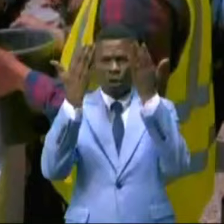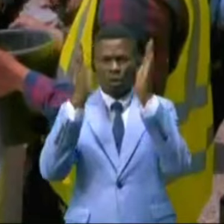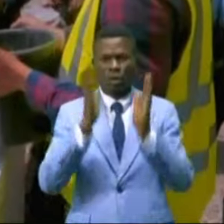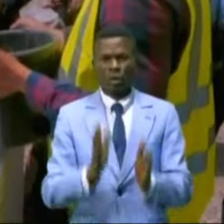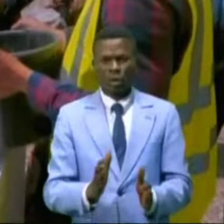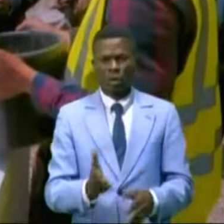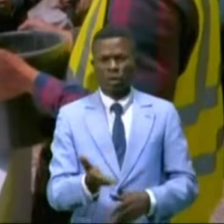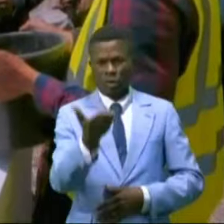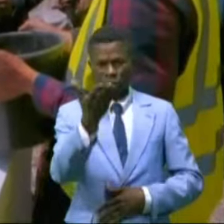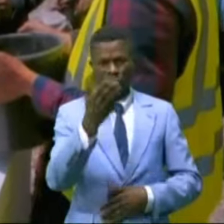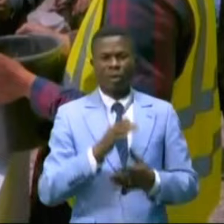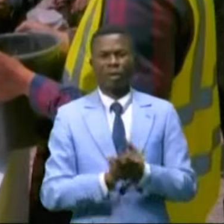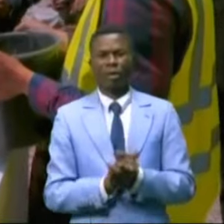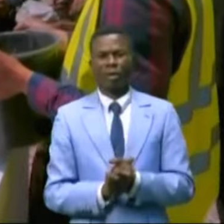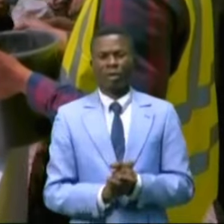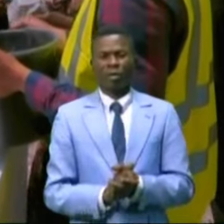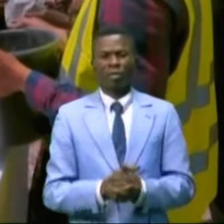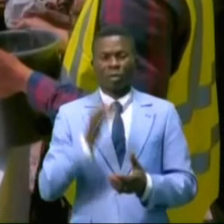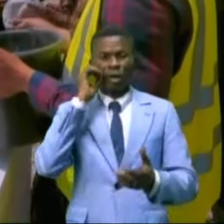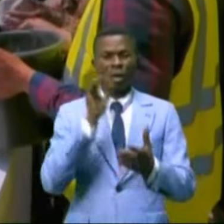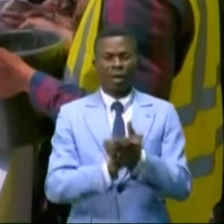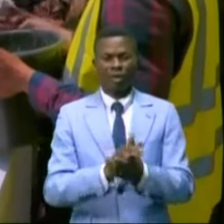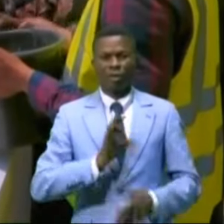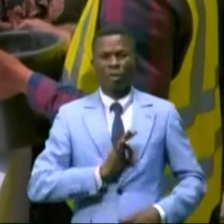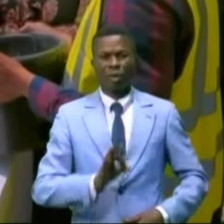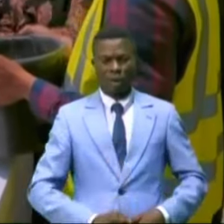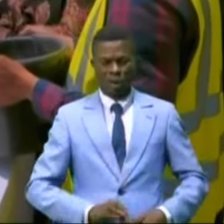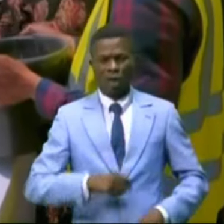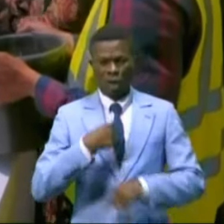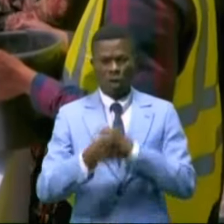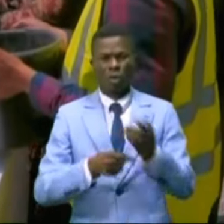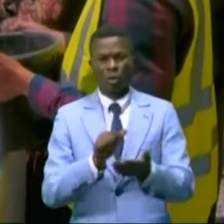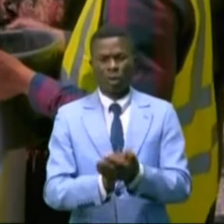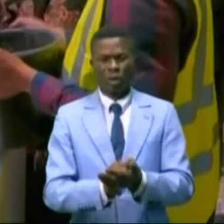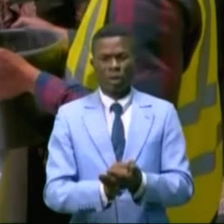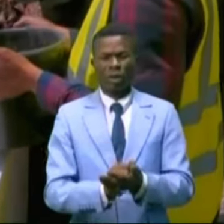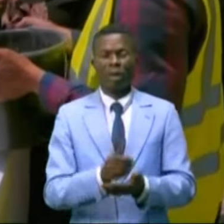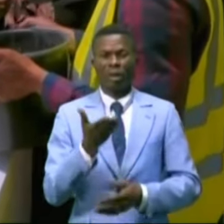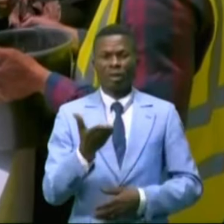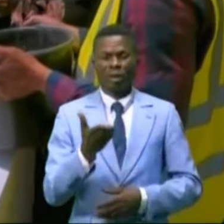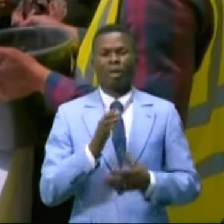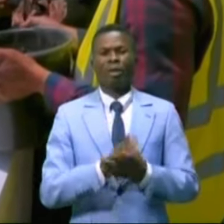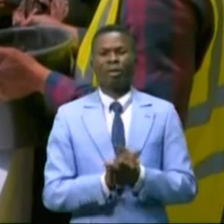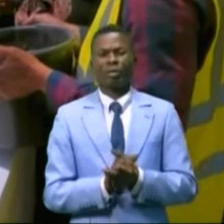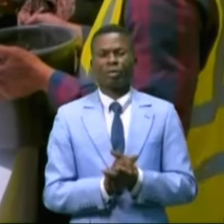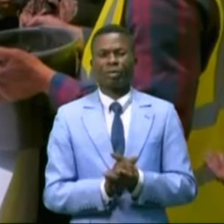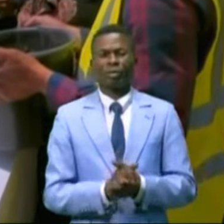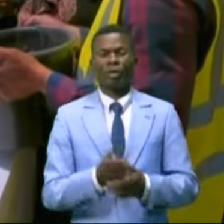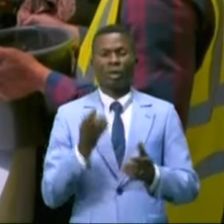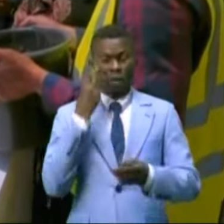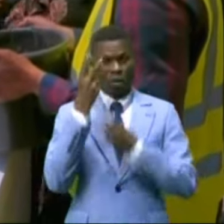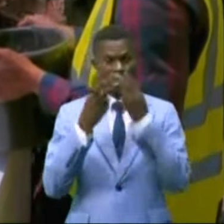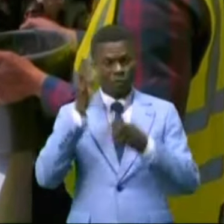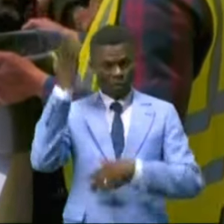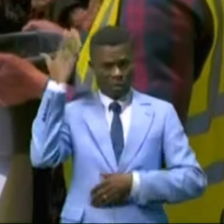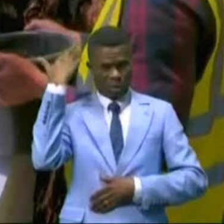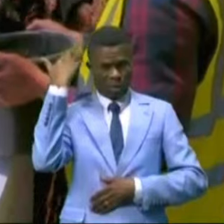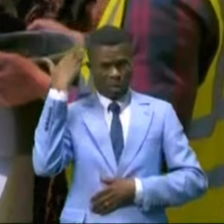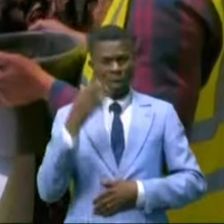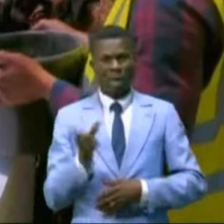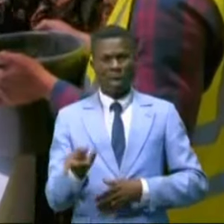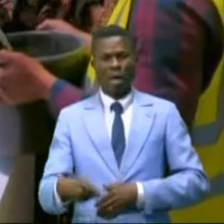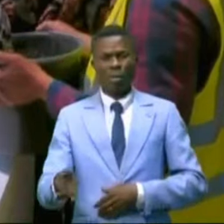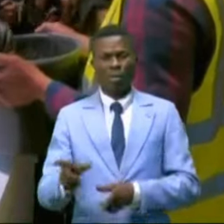suivez lancé par la Première Dame de la République démocratique du Congo Denise nakerou tiisekedi lors de son dernier passage au